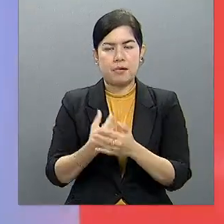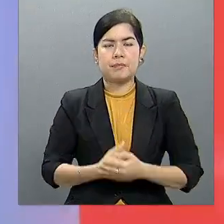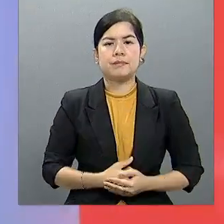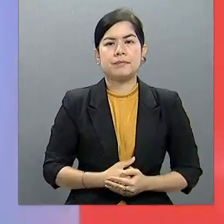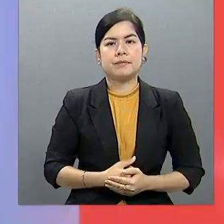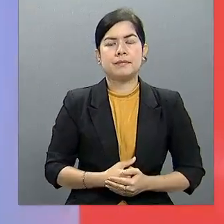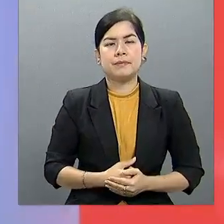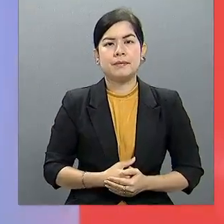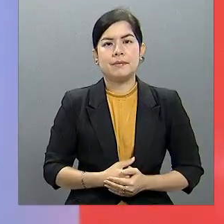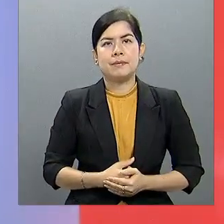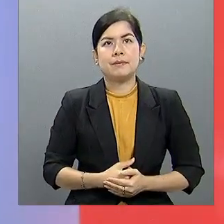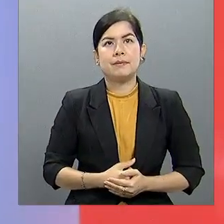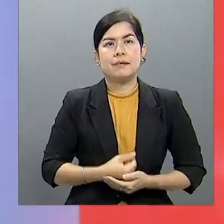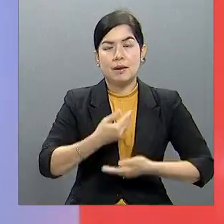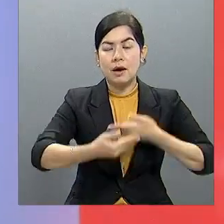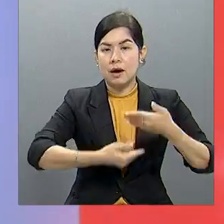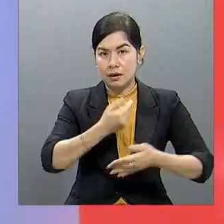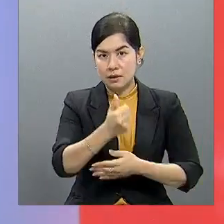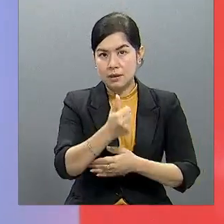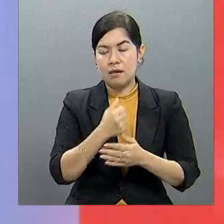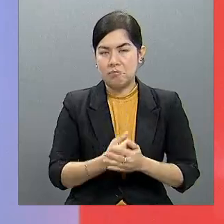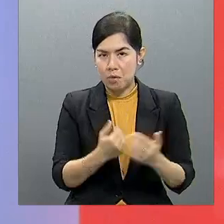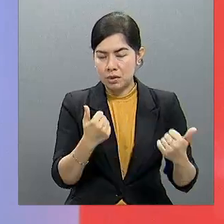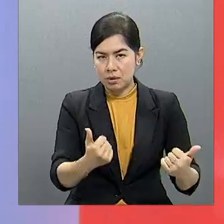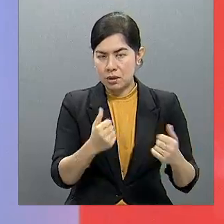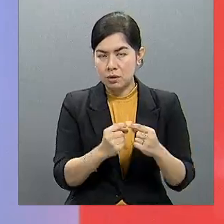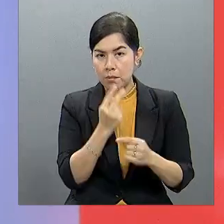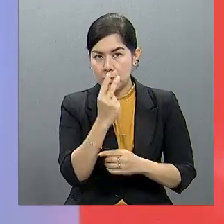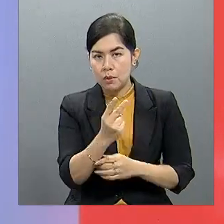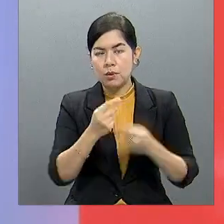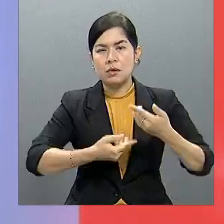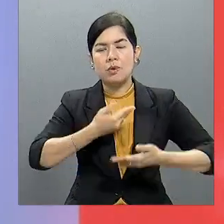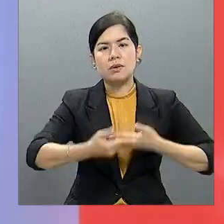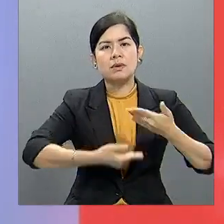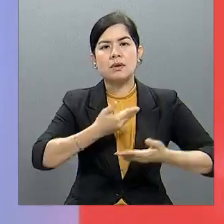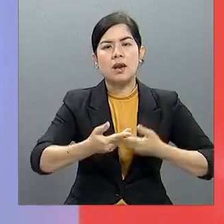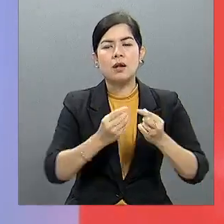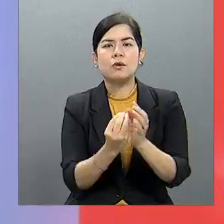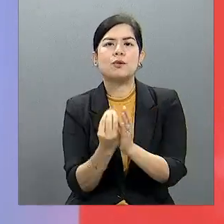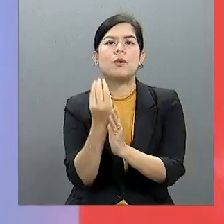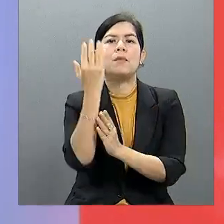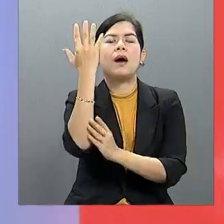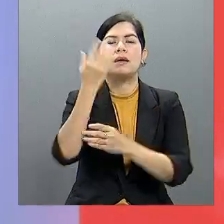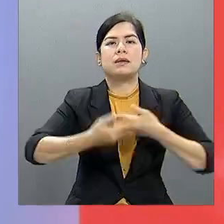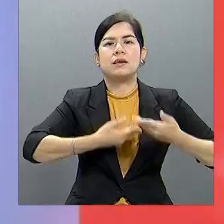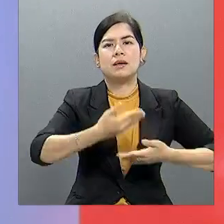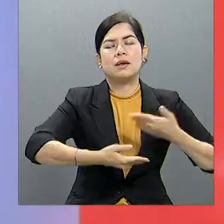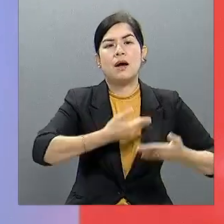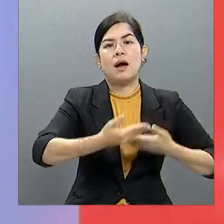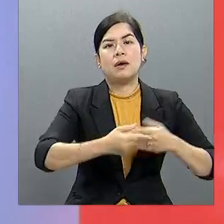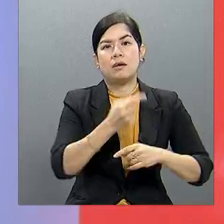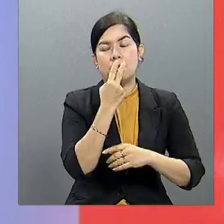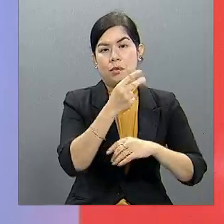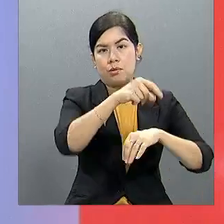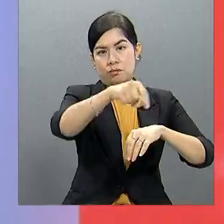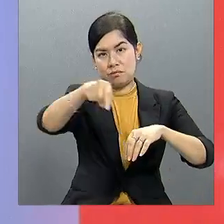ขายดีกัมากเลยนะ ในช่งนี้ถาไปเดินตามตลาดนหอว่าตามร้านขายต้นไม้ ตลาดต้นไม้ก็จะเหน